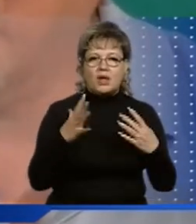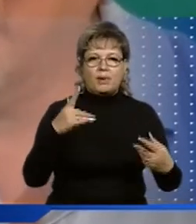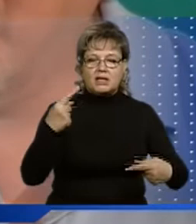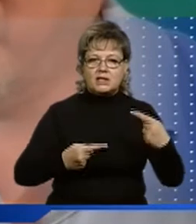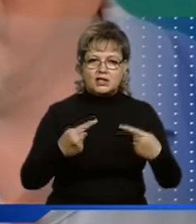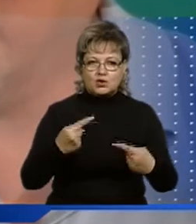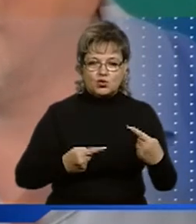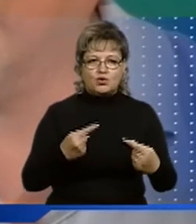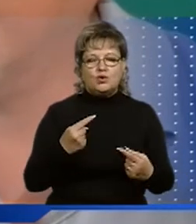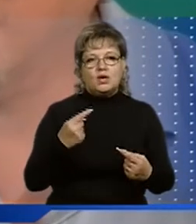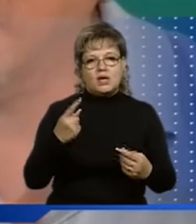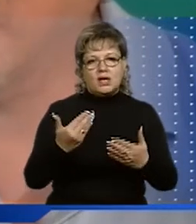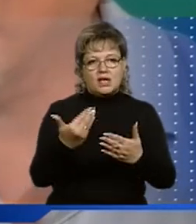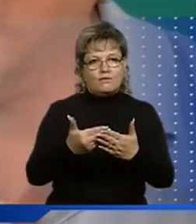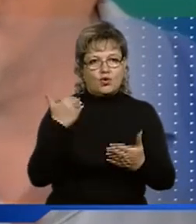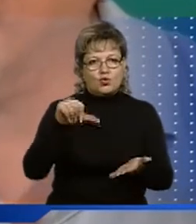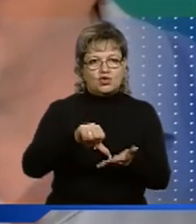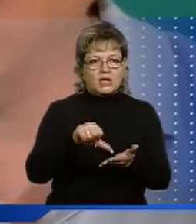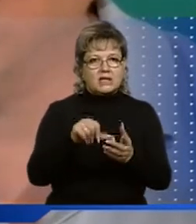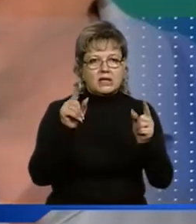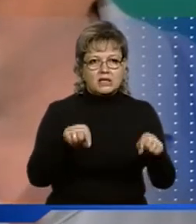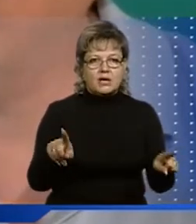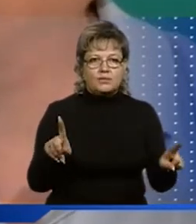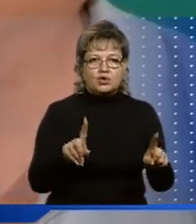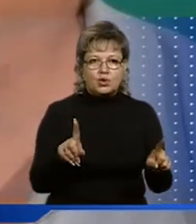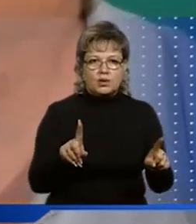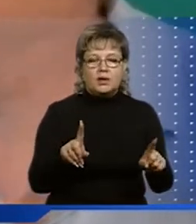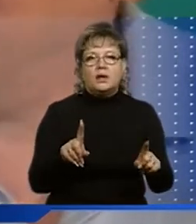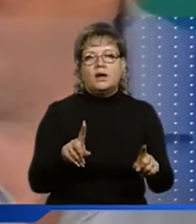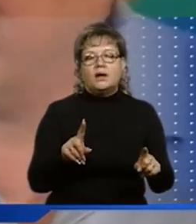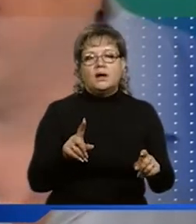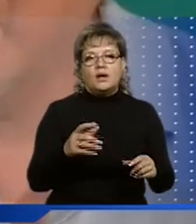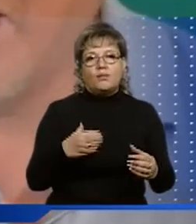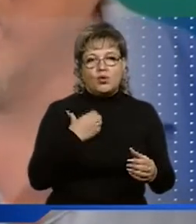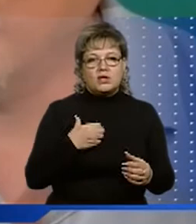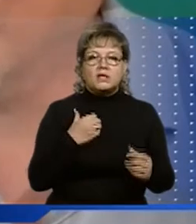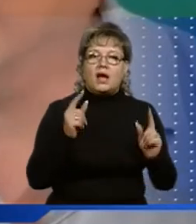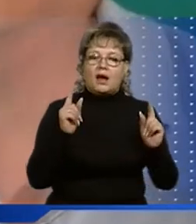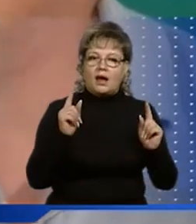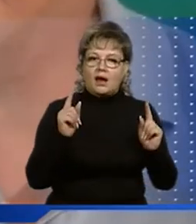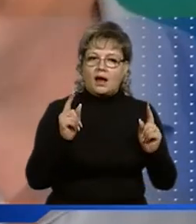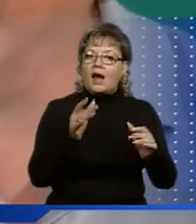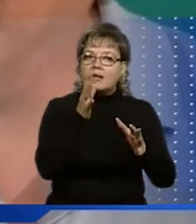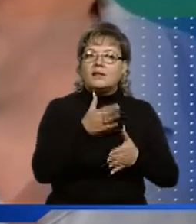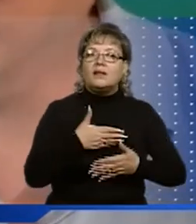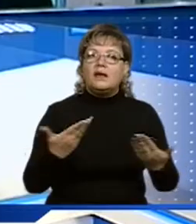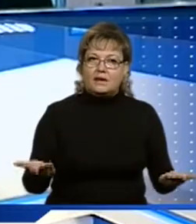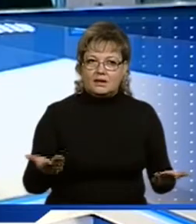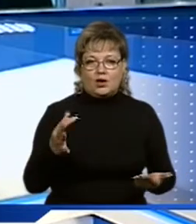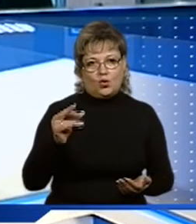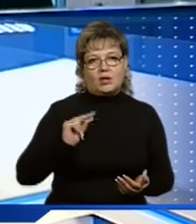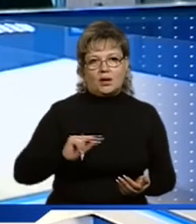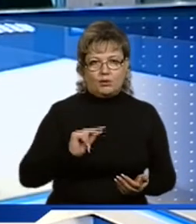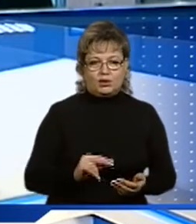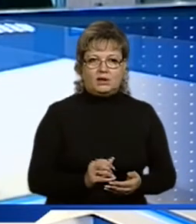его предыдущее неучастие объяснялось не тем, что вот боязно, а тем, что некогда, да, вот,